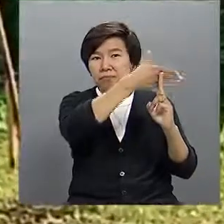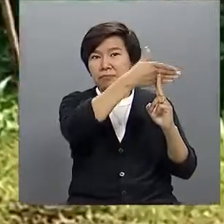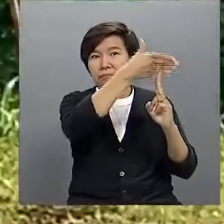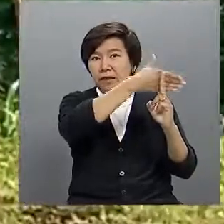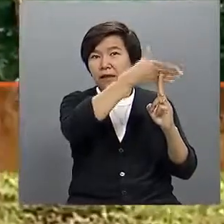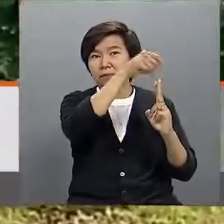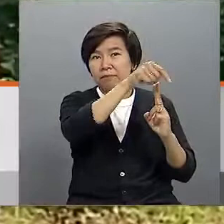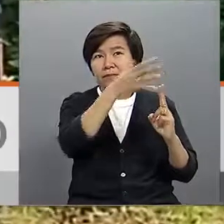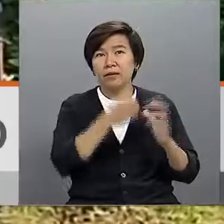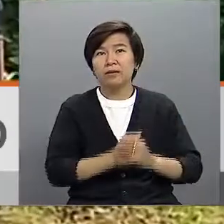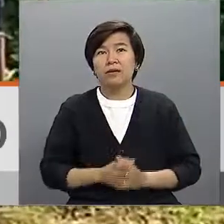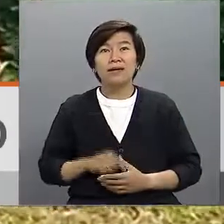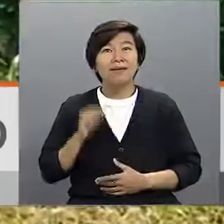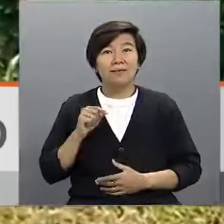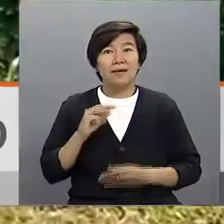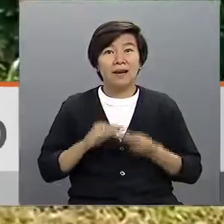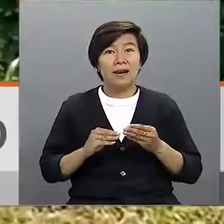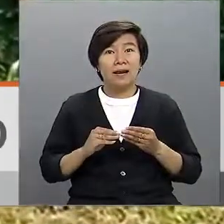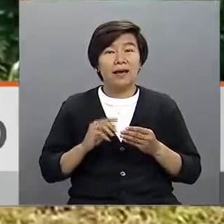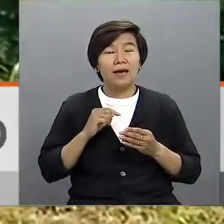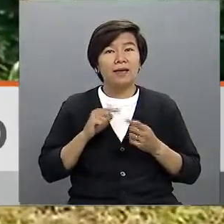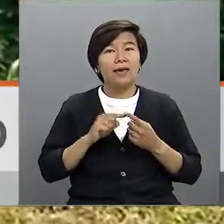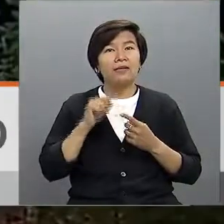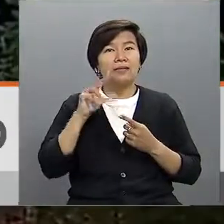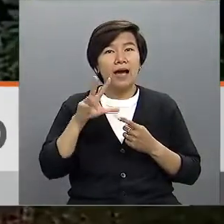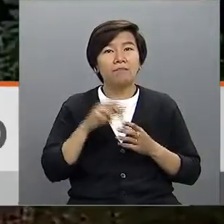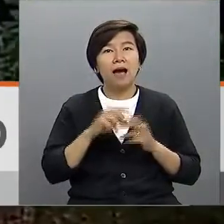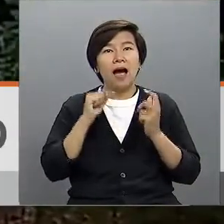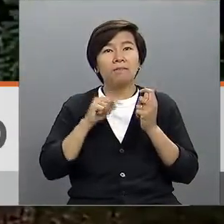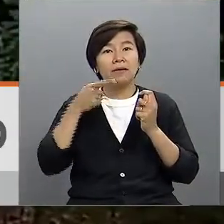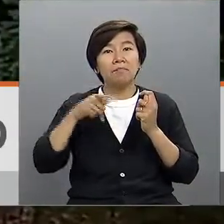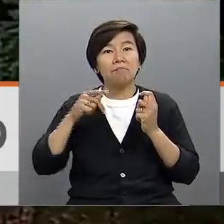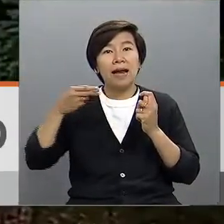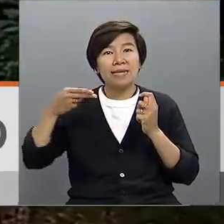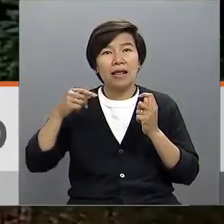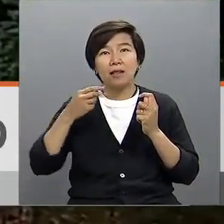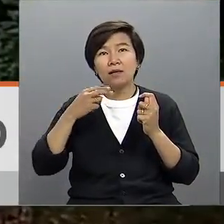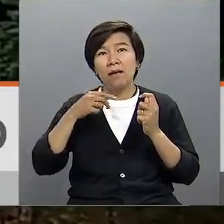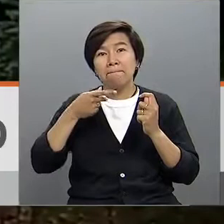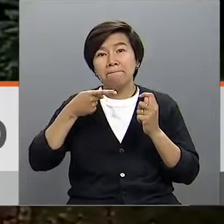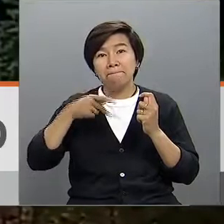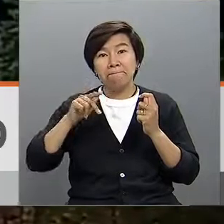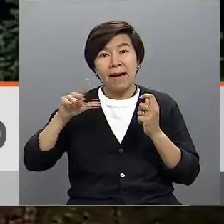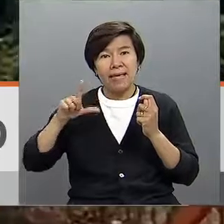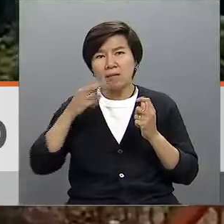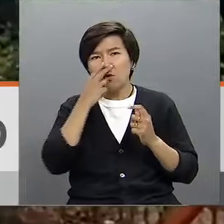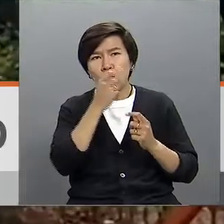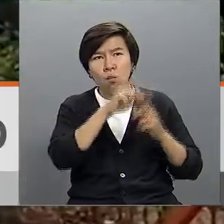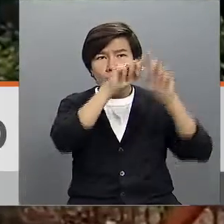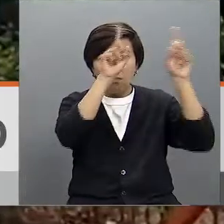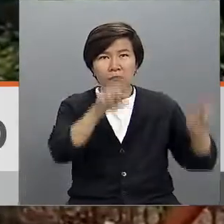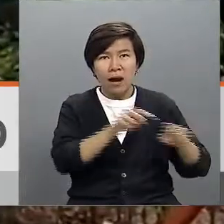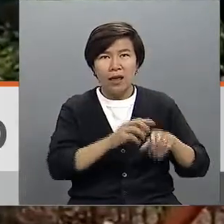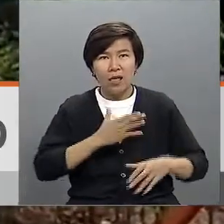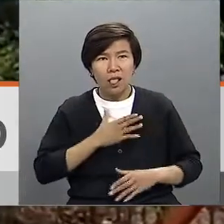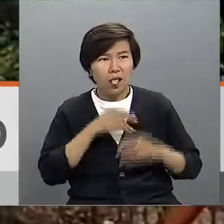จ.ตรังเขต3อำเภอปะเหลียนเข้าตรวจสอบป้ายหาเสียงที่ถูกกรีดทำลายจนได้รับความเสียหายหลายป้ายในพื้นที่หมู่ที่3